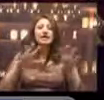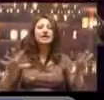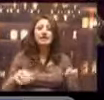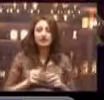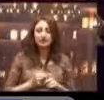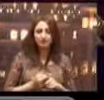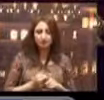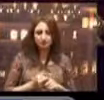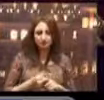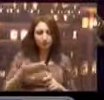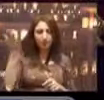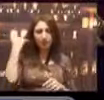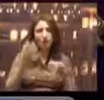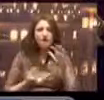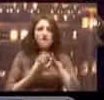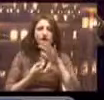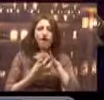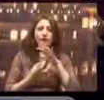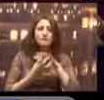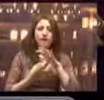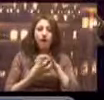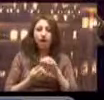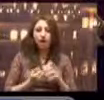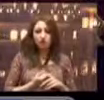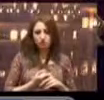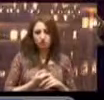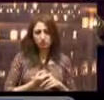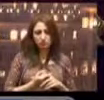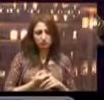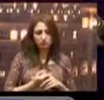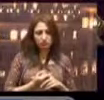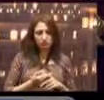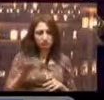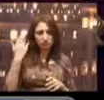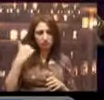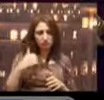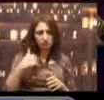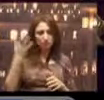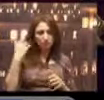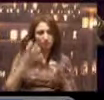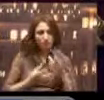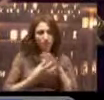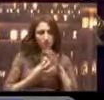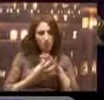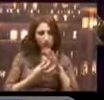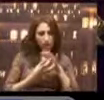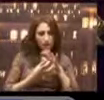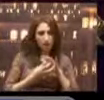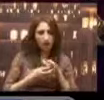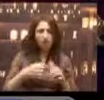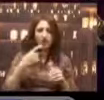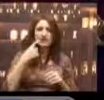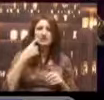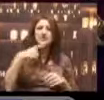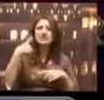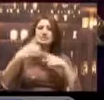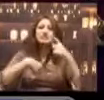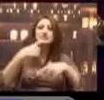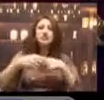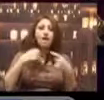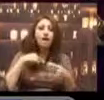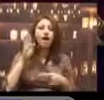في فتره الجامعه حصل لي موقف، يعني بدأ معايا من فترة الجامعة وحصل لي موقف بعديها بسنين طويلة قوي علمني درس مهم